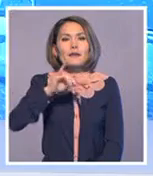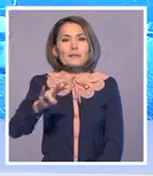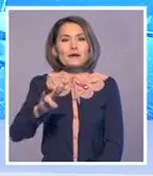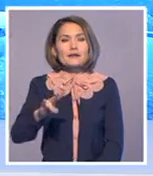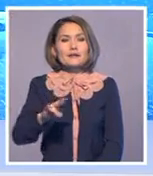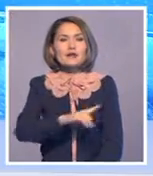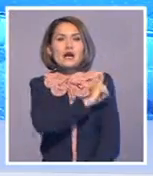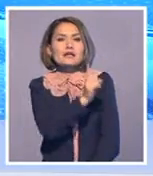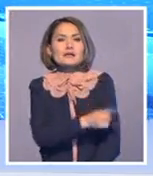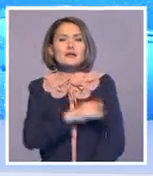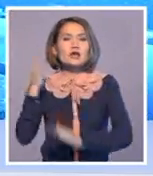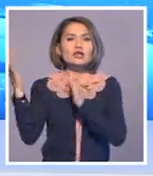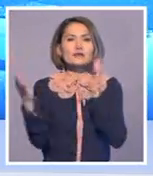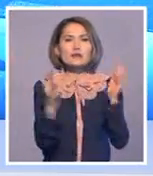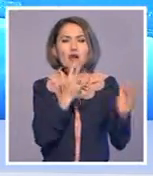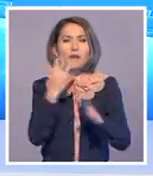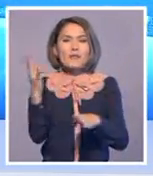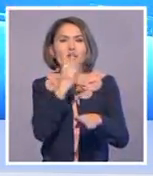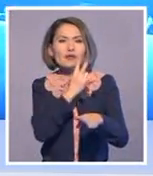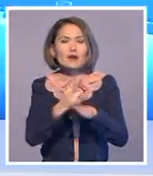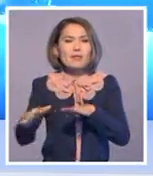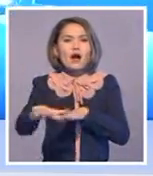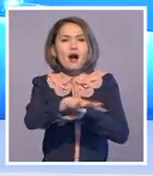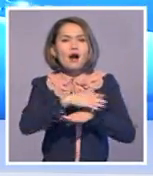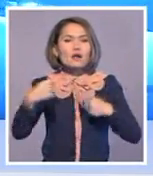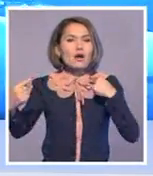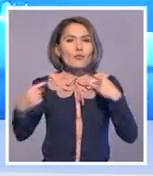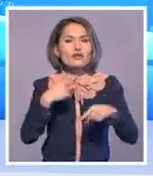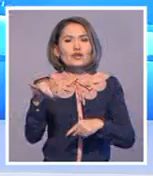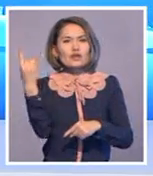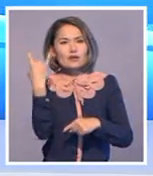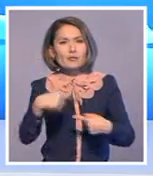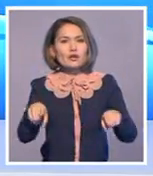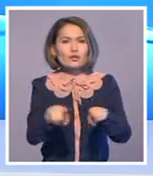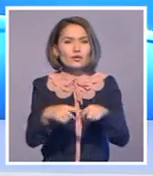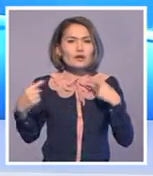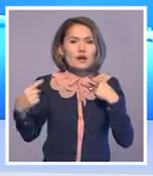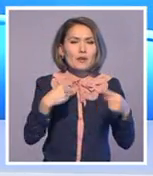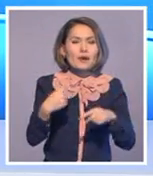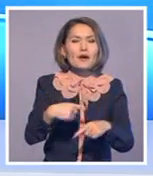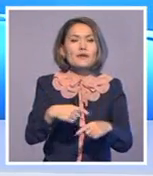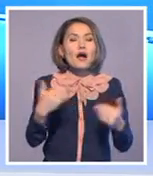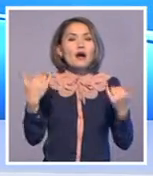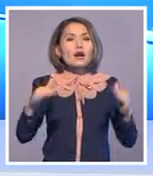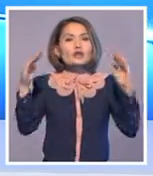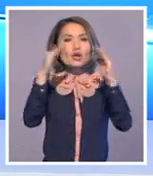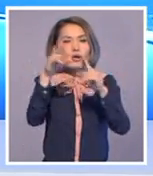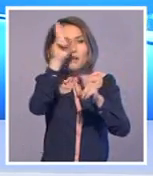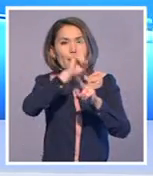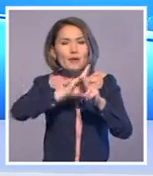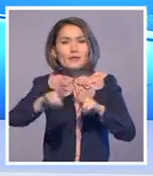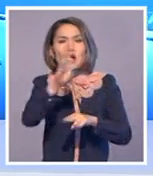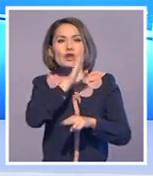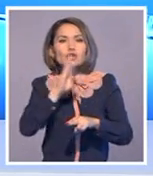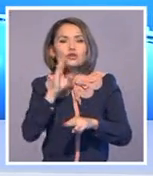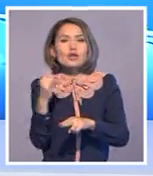Филиппинде Хайан тайфунының зардабын жаңа туған нәрестелер де тартып отыр. Себебі баспаналарынан айырылған әйелдер бөбектерін қайда апарарын білмейді.